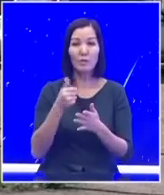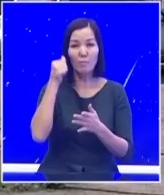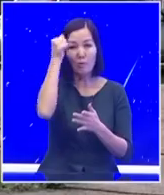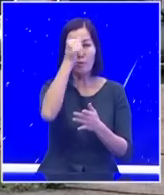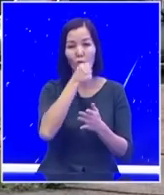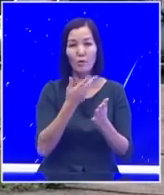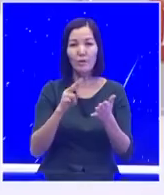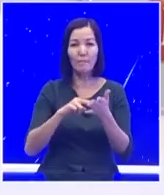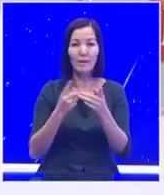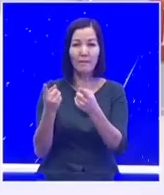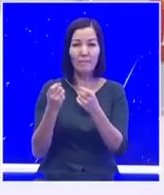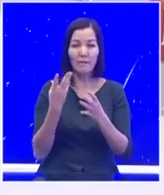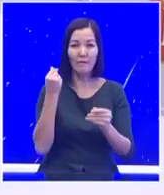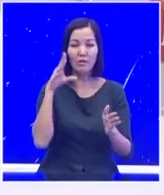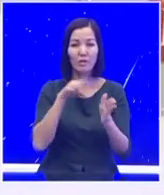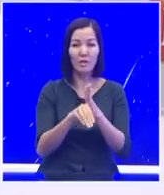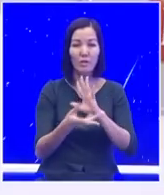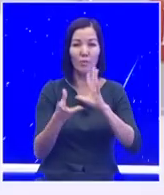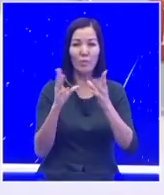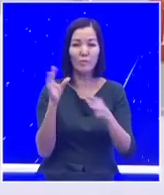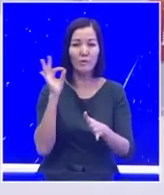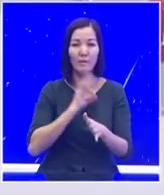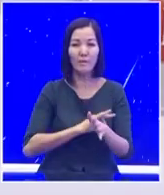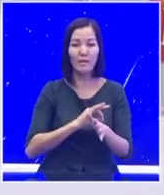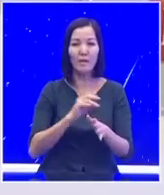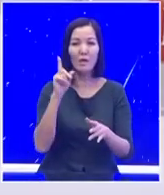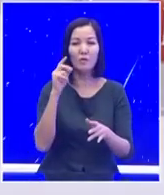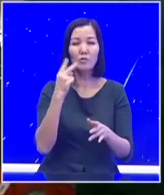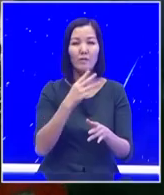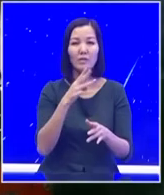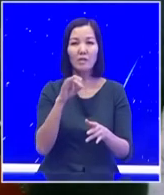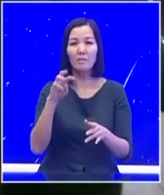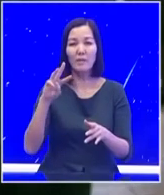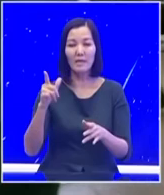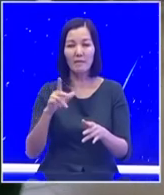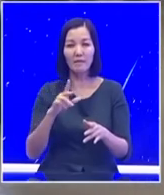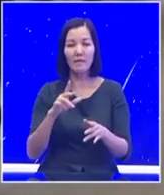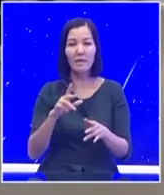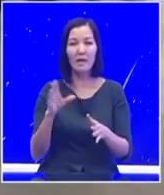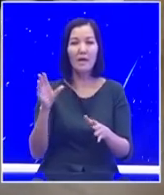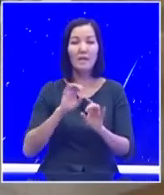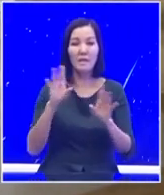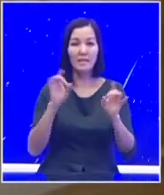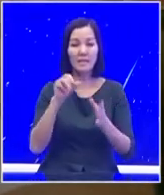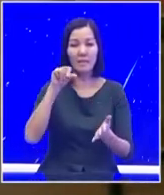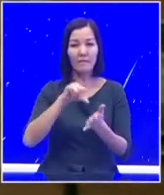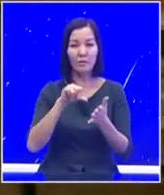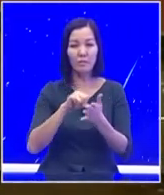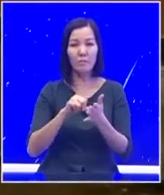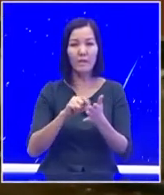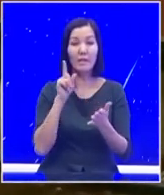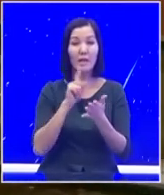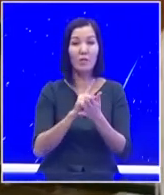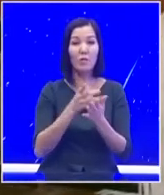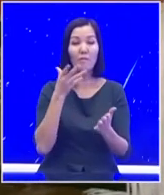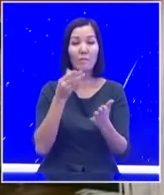плане привлечения инвестиций. Так, общий капитал пополнился на 124 миллиарда тенге, отметил Жандарбек Далабаев. Налоговые